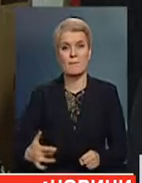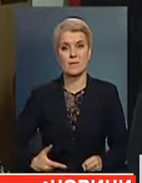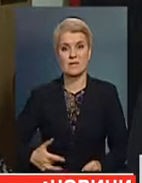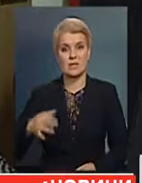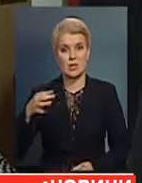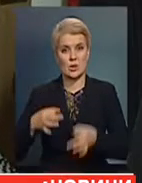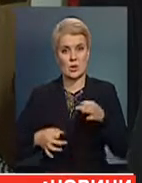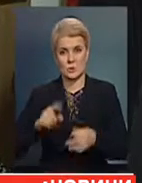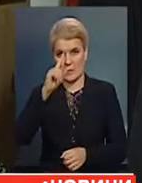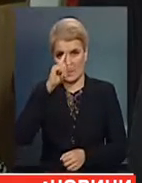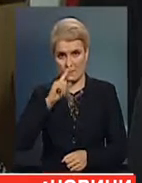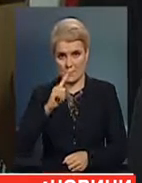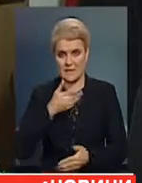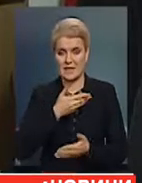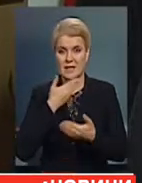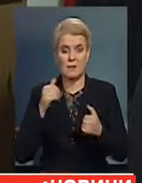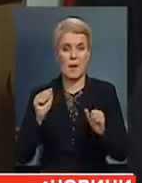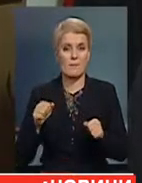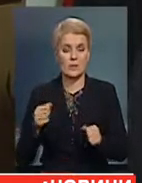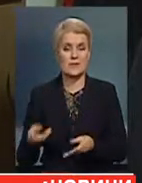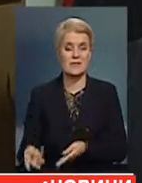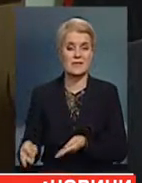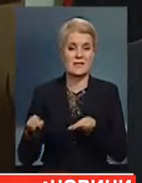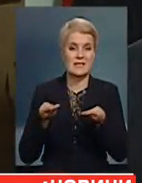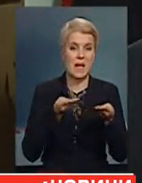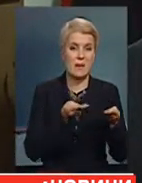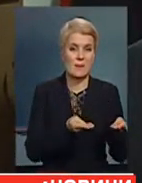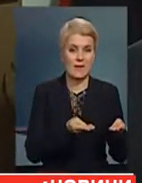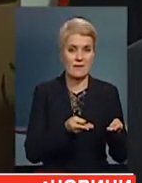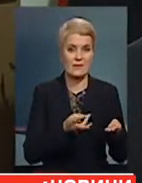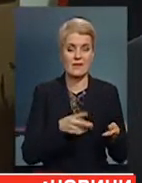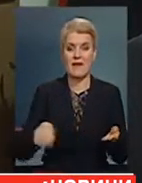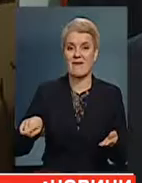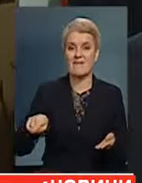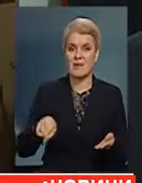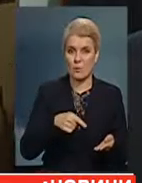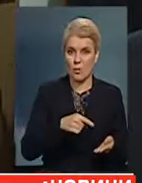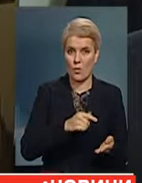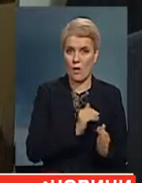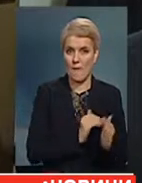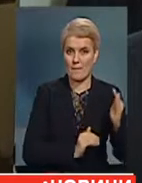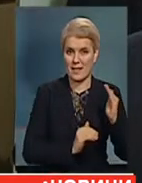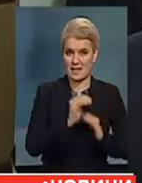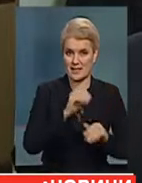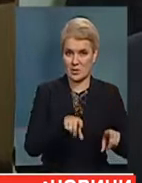протязі місяця не має можливості направити на вимогу апеляційної інстанції